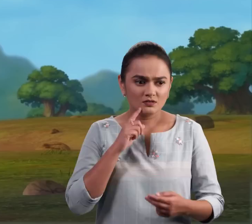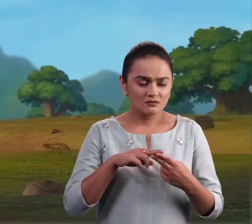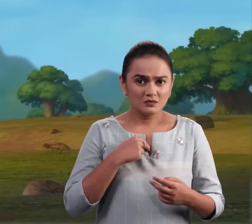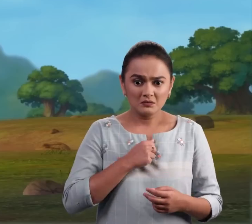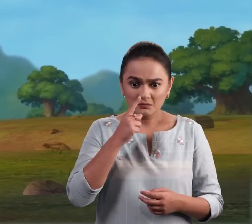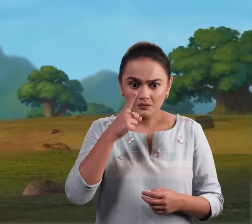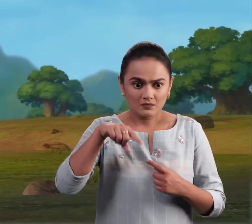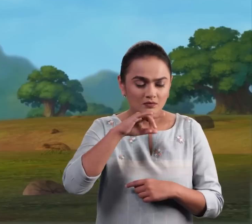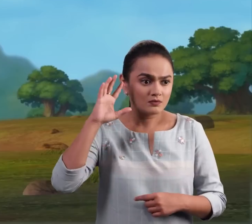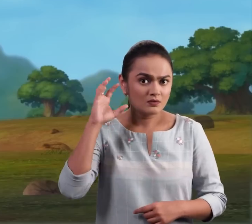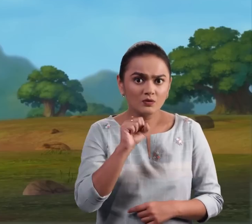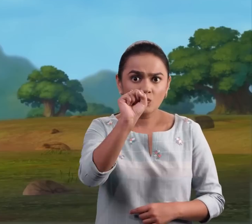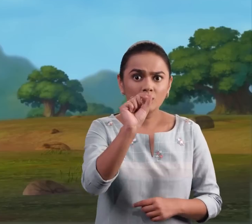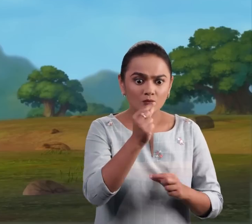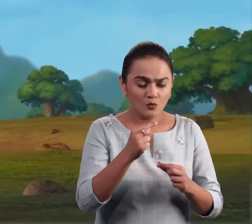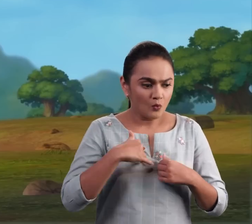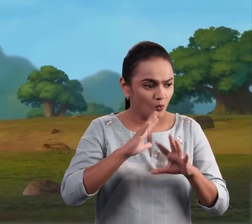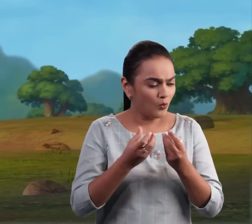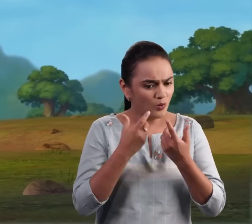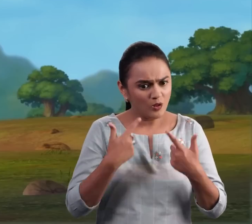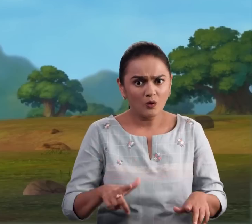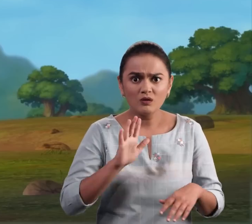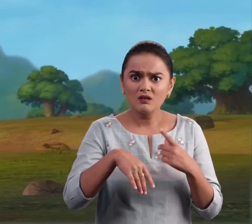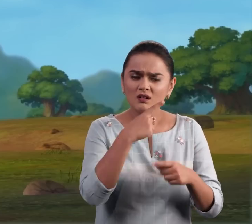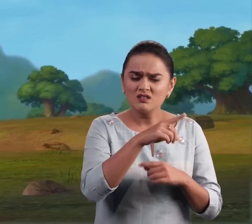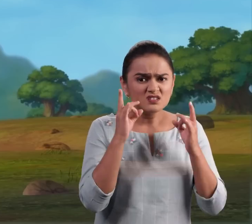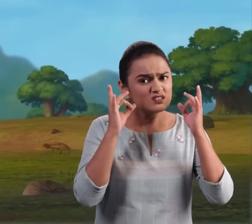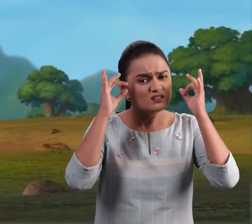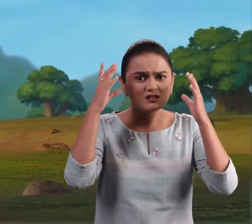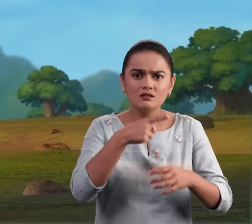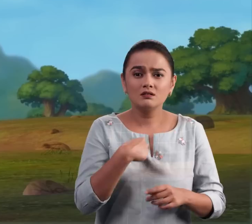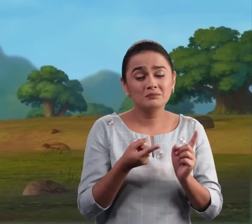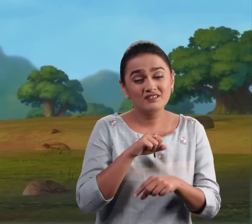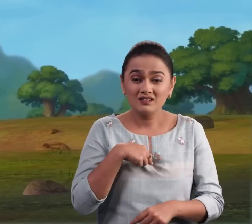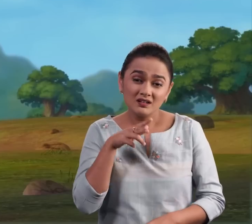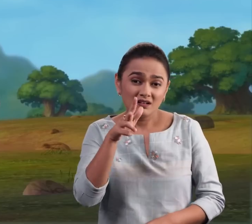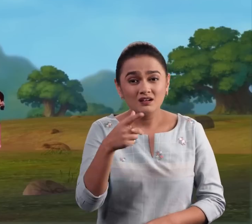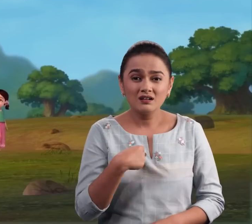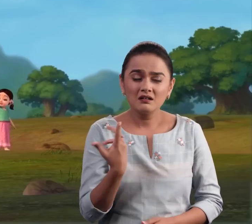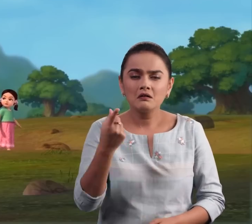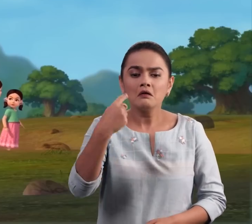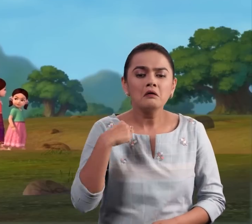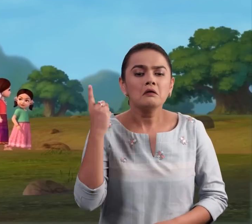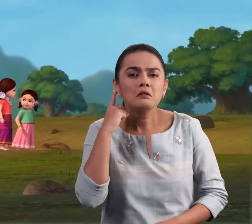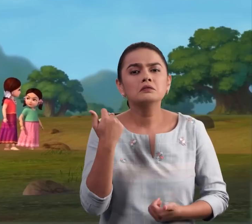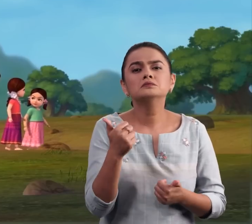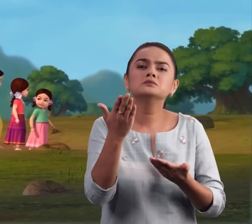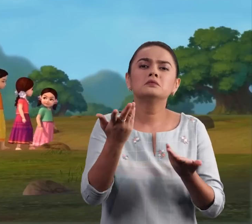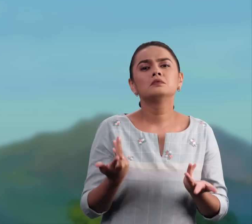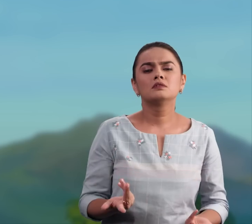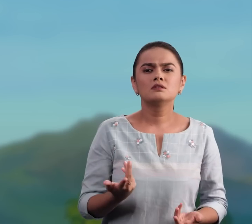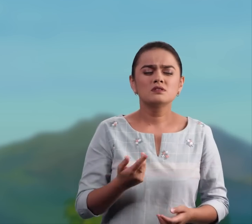माताओं को जब पता चलेगा कि हमने उनके सारे मोती खो दिए तो वो बड़ी क्रोधित होंगी। मैंने तो पहले ही कहा था, पर तुमने मेरी बात